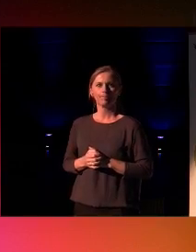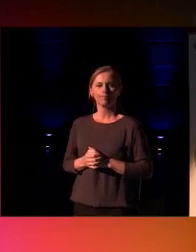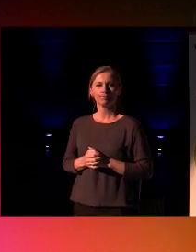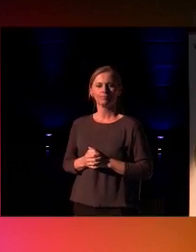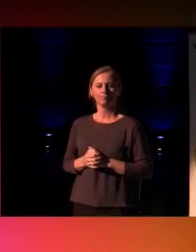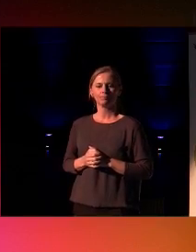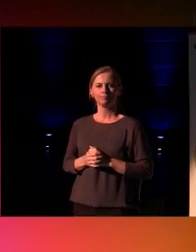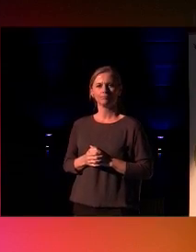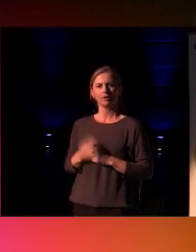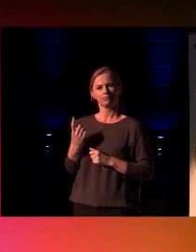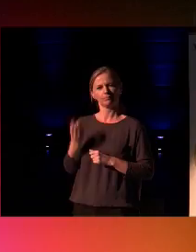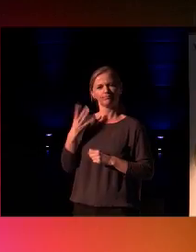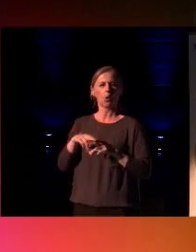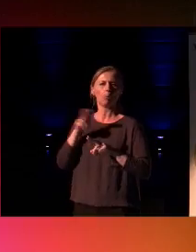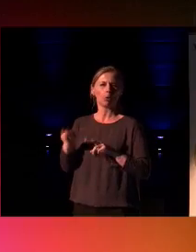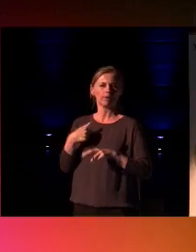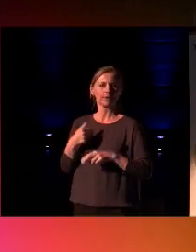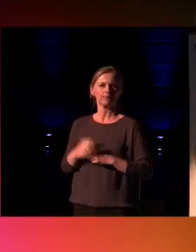Den tror jeg hopper over.